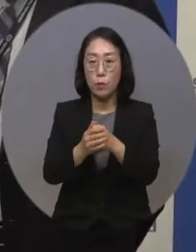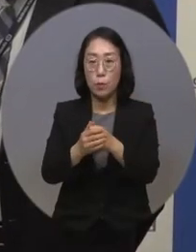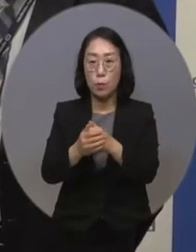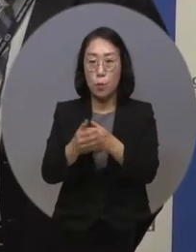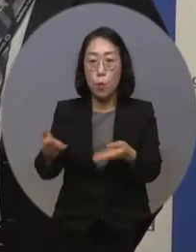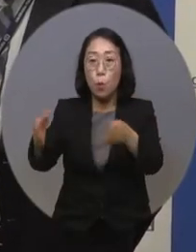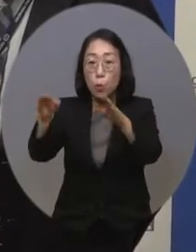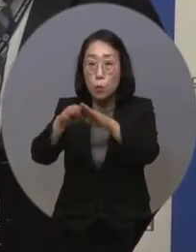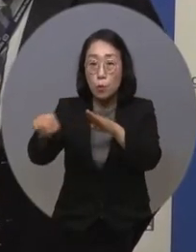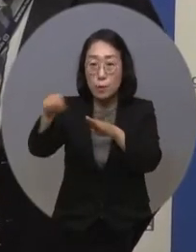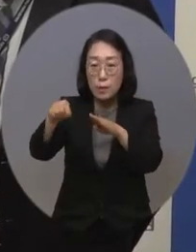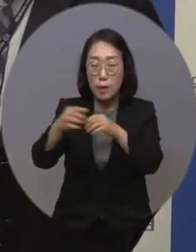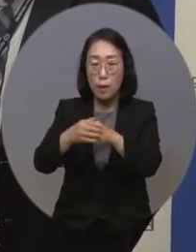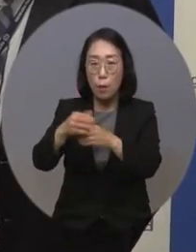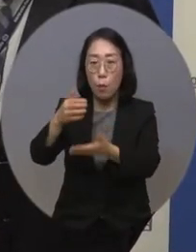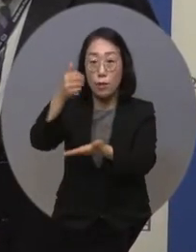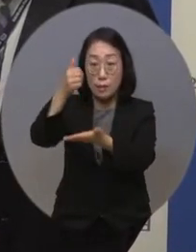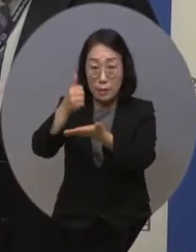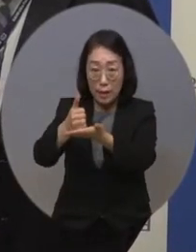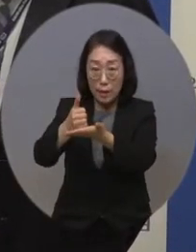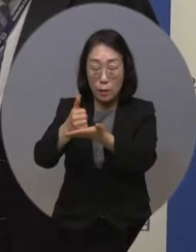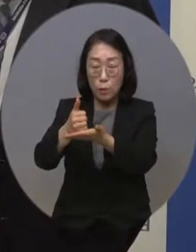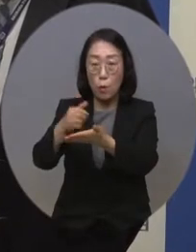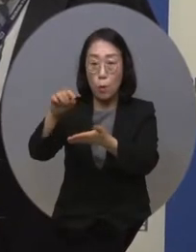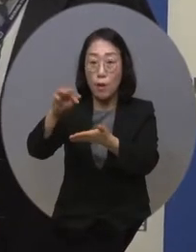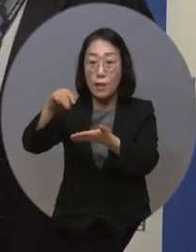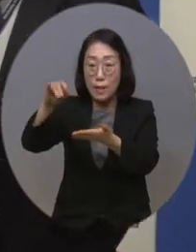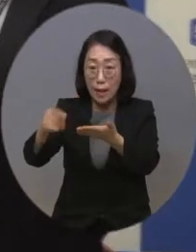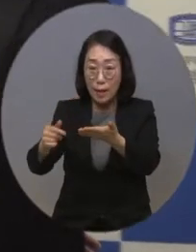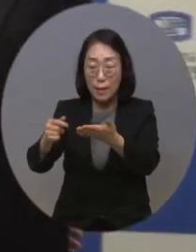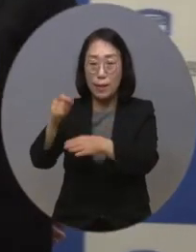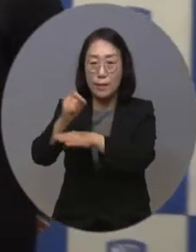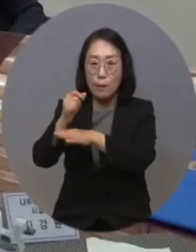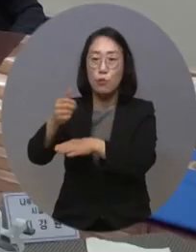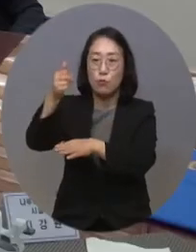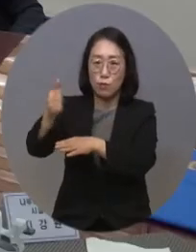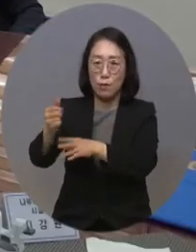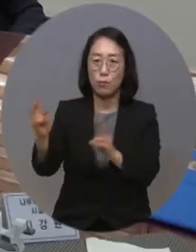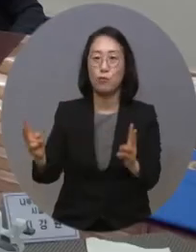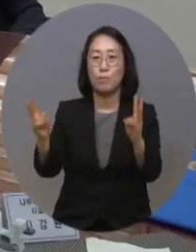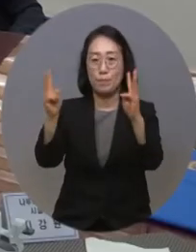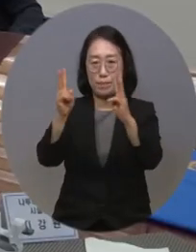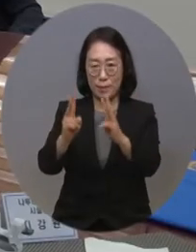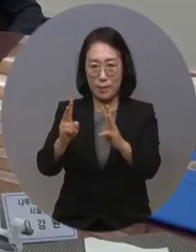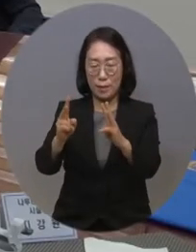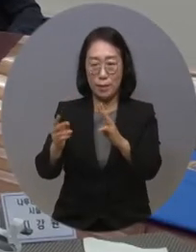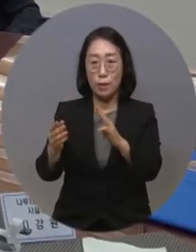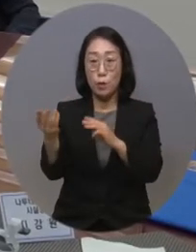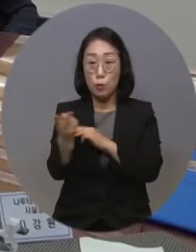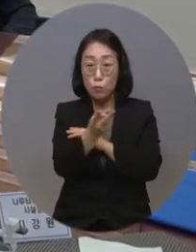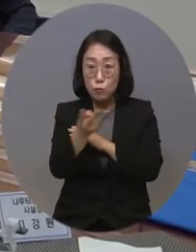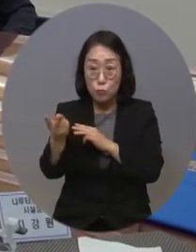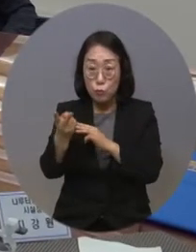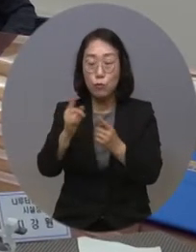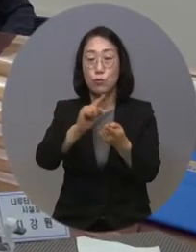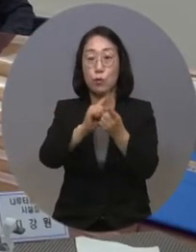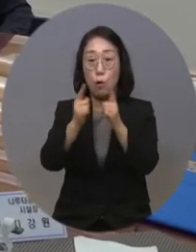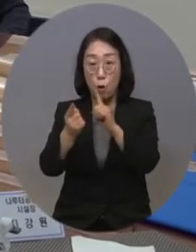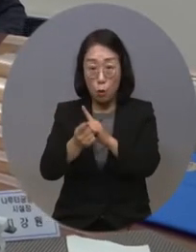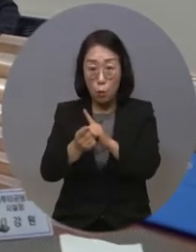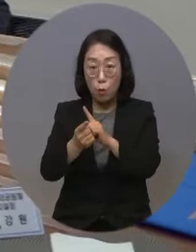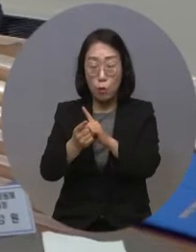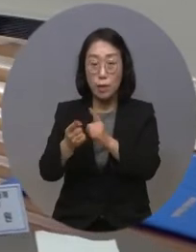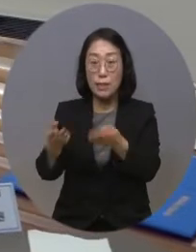나루토 공동체 지강원 원장, 권기한 사무국장이 참석했습니다. 양 기관은 나루토 공동체 입주자